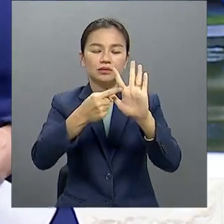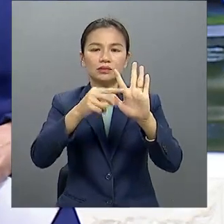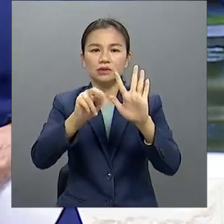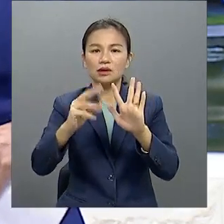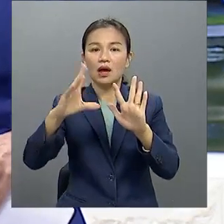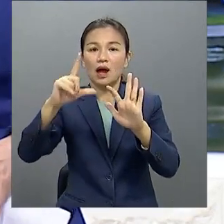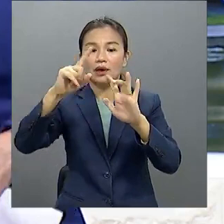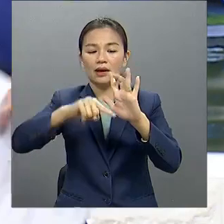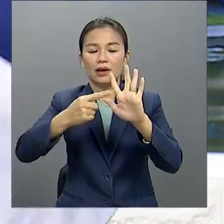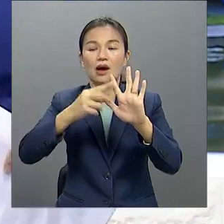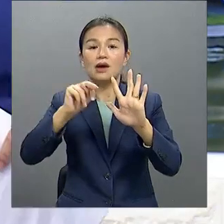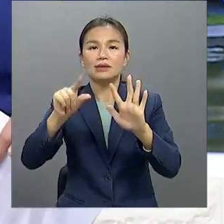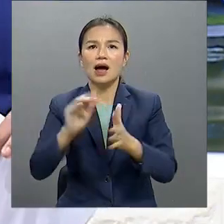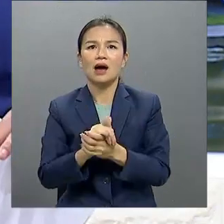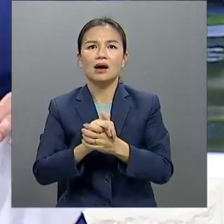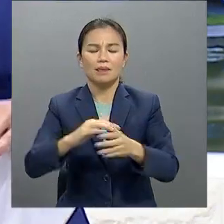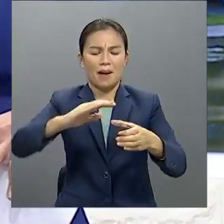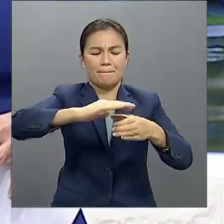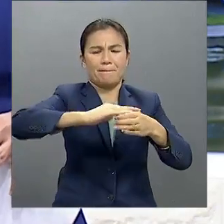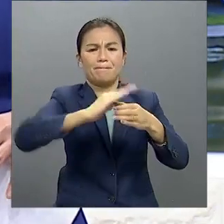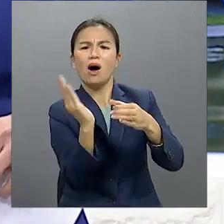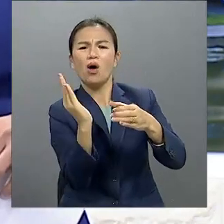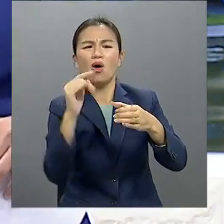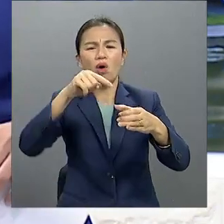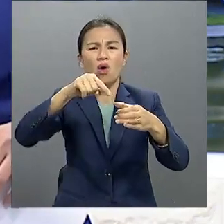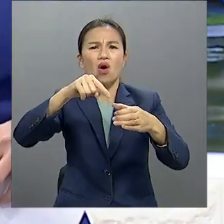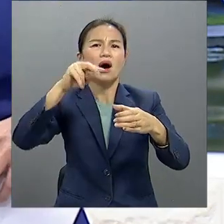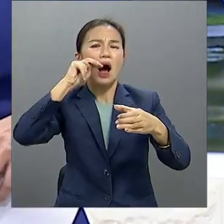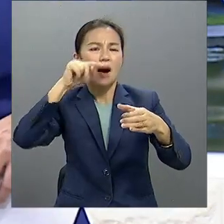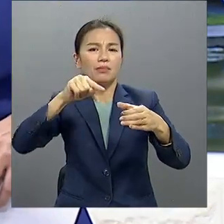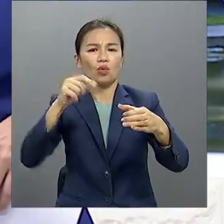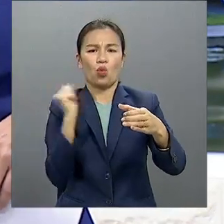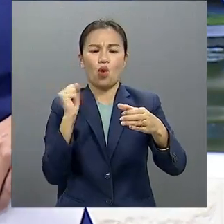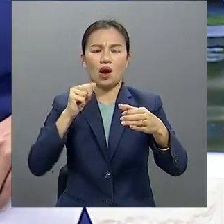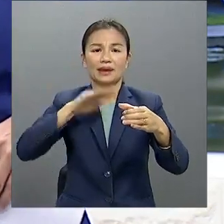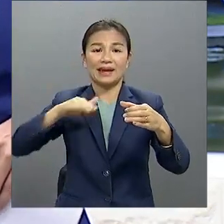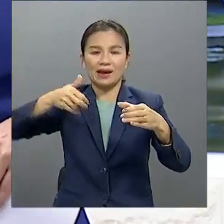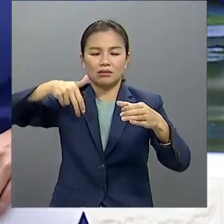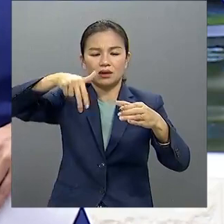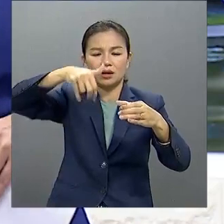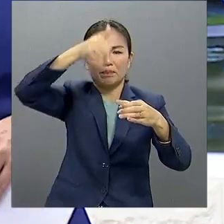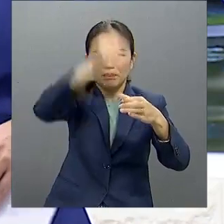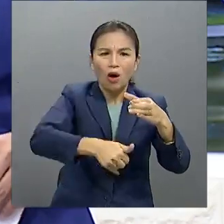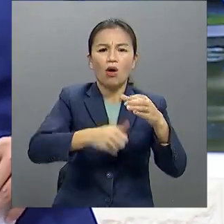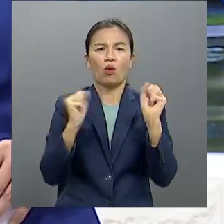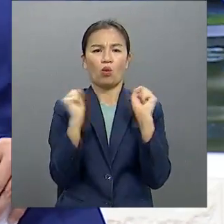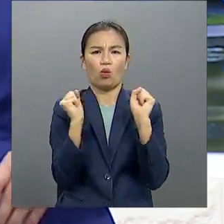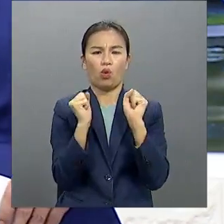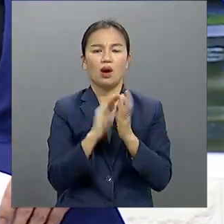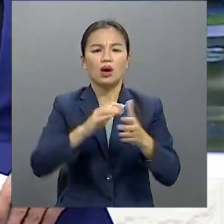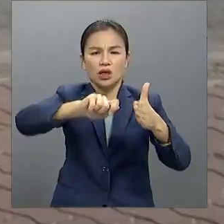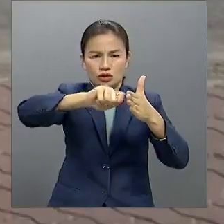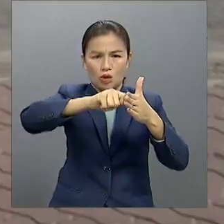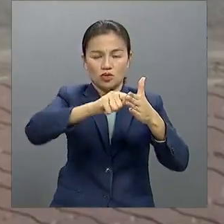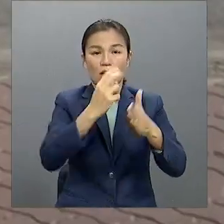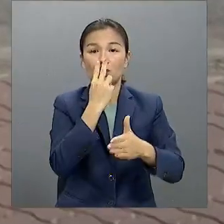มันฝาท่อชำรุดมันเปิดเนี่ยนะคะแล้วเขาก็กลัวว่าเด็กเนี่ยจะเดินตกลงไปนะหน้าหวาดเสียวอ่ะต้องไปซ่อมกันค่ะมาดูภาพกันห